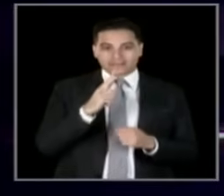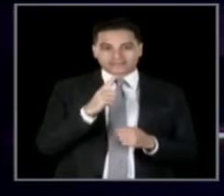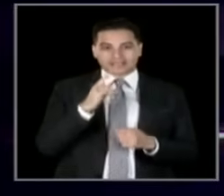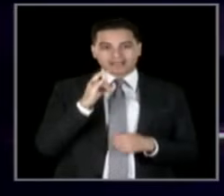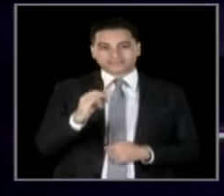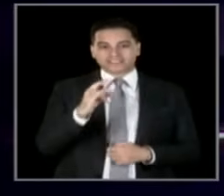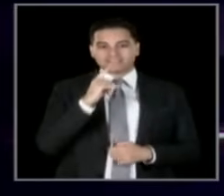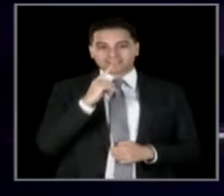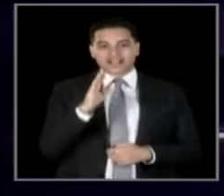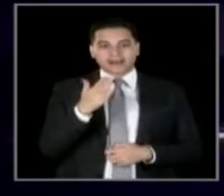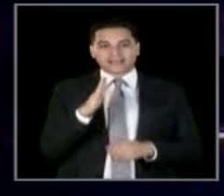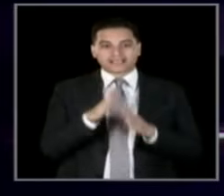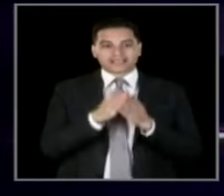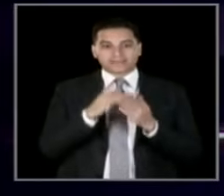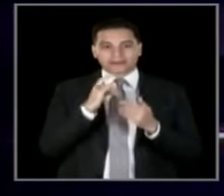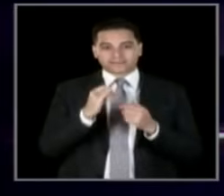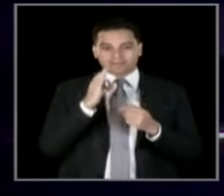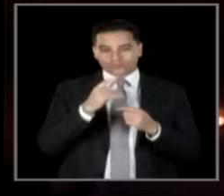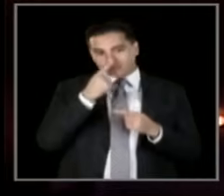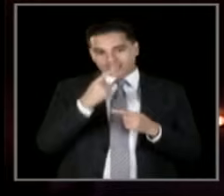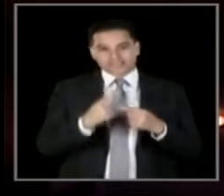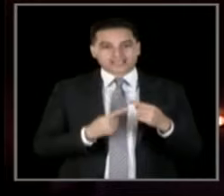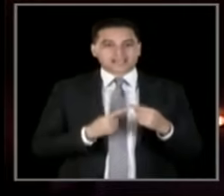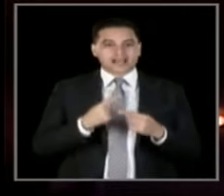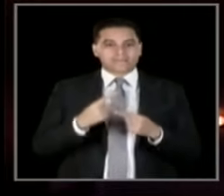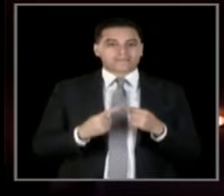سنة المفروض يكمل بصراحة.